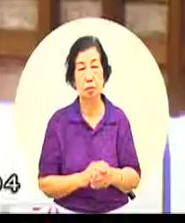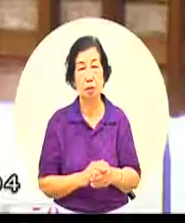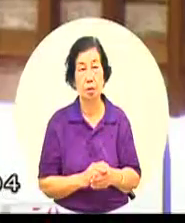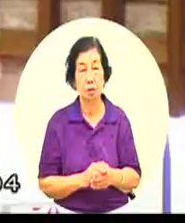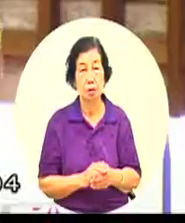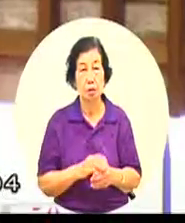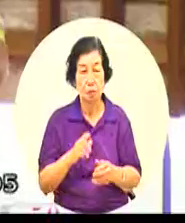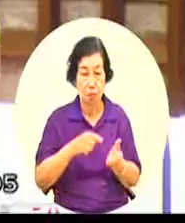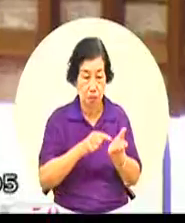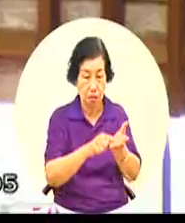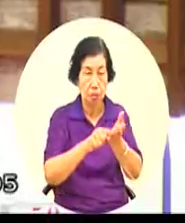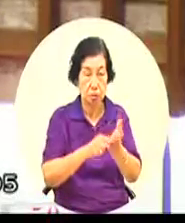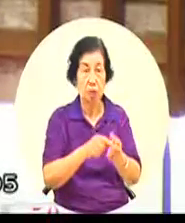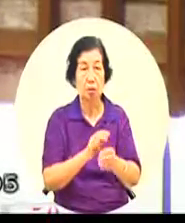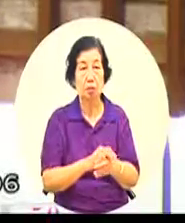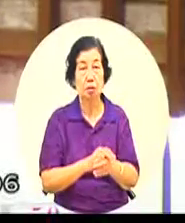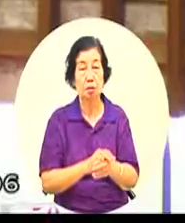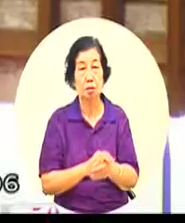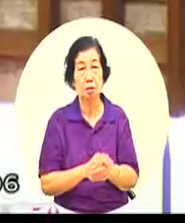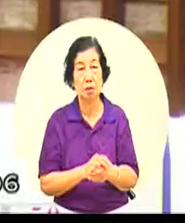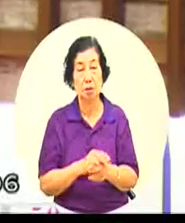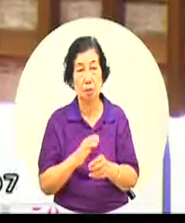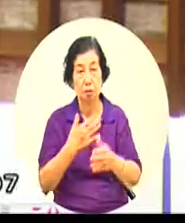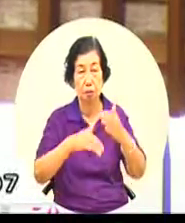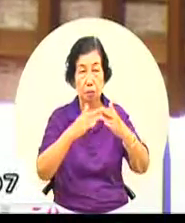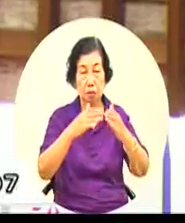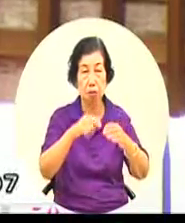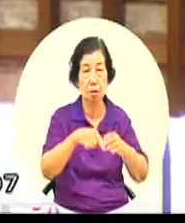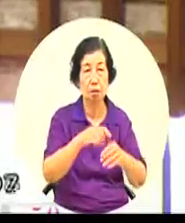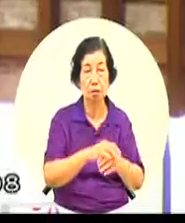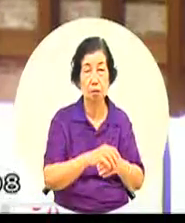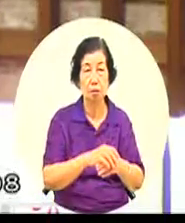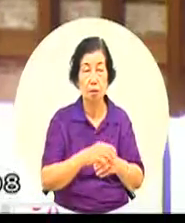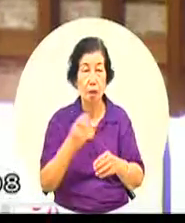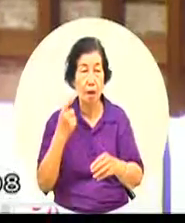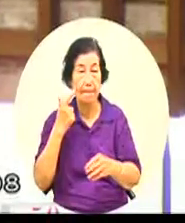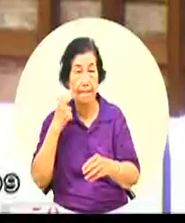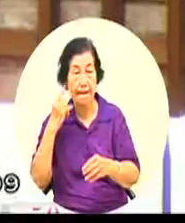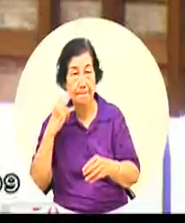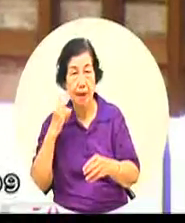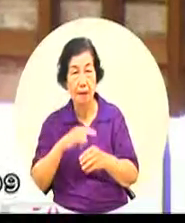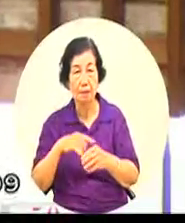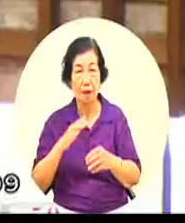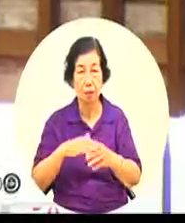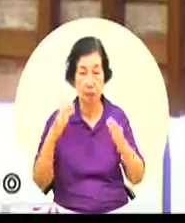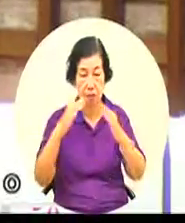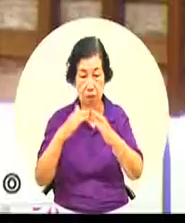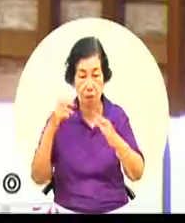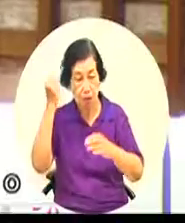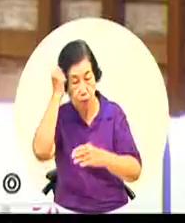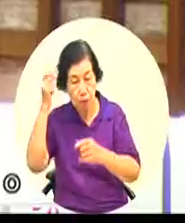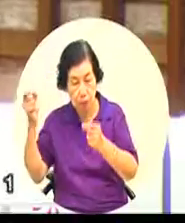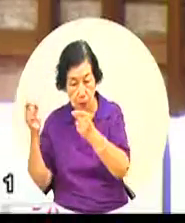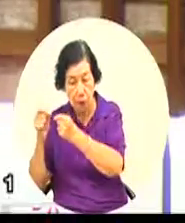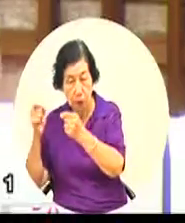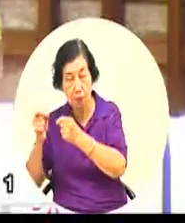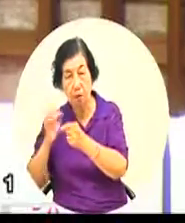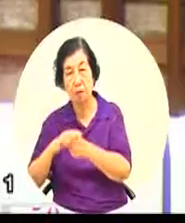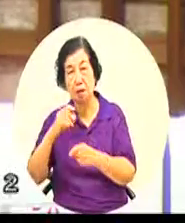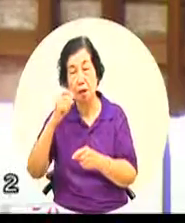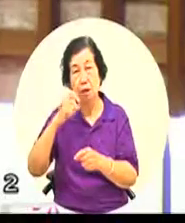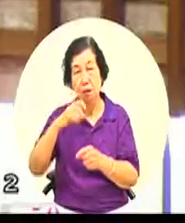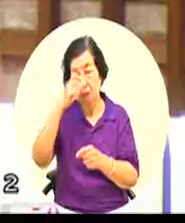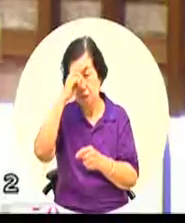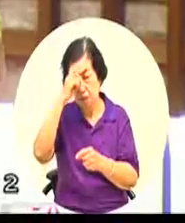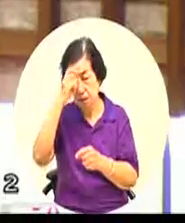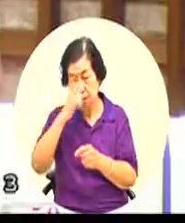家申请了大致哪一个学校啊？学生哎，就家长希望就近啊，或者是希望送到那个学校啊，那个学校来